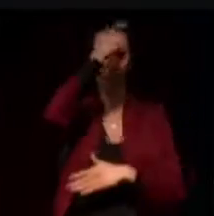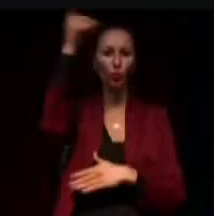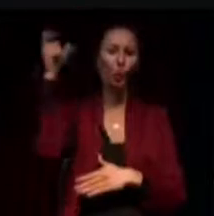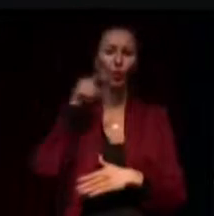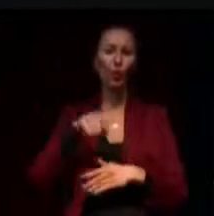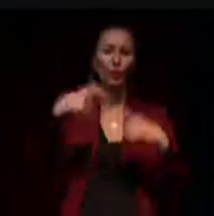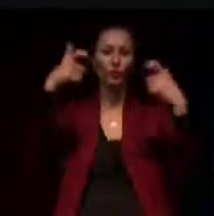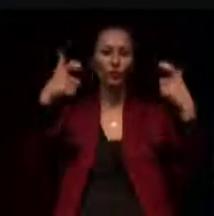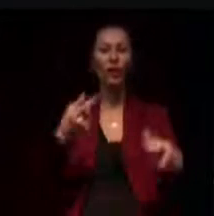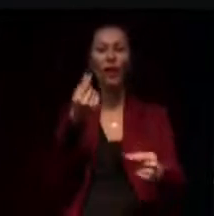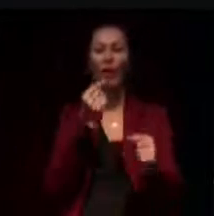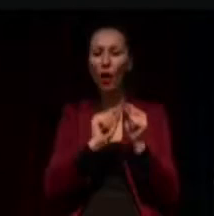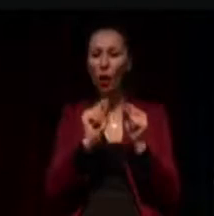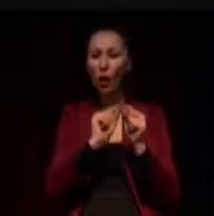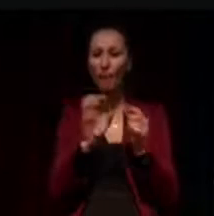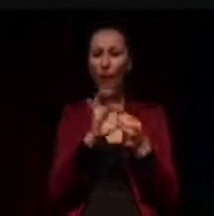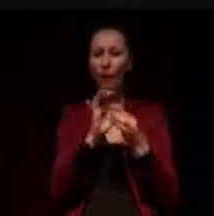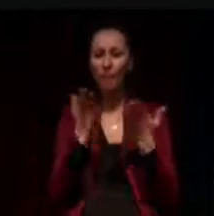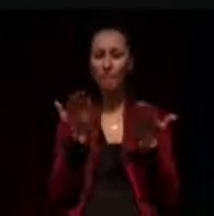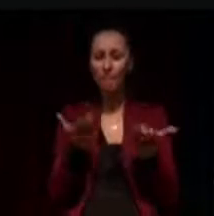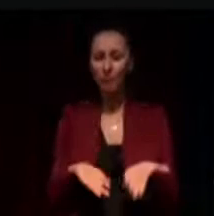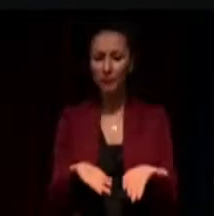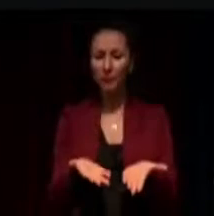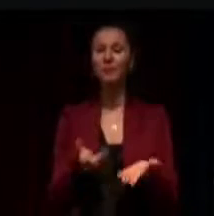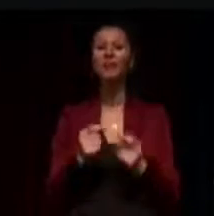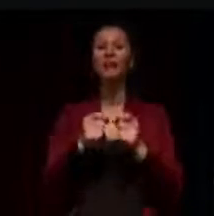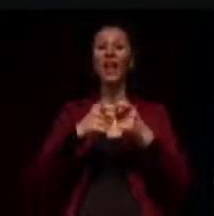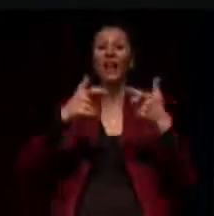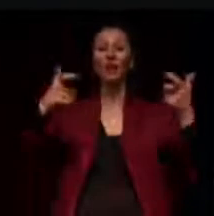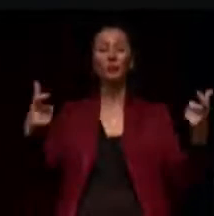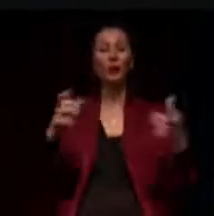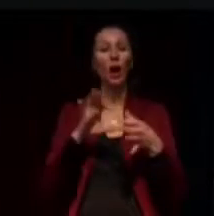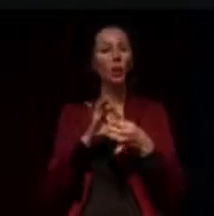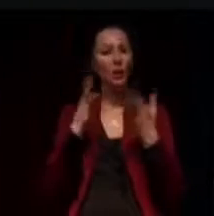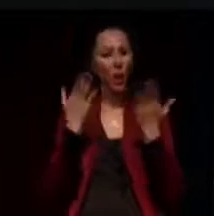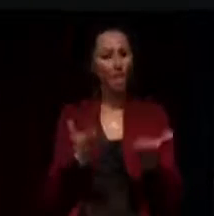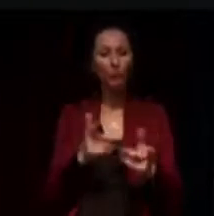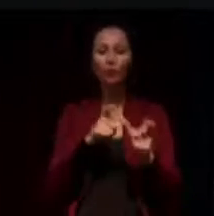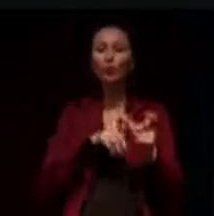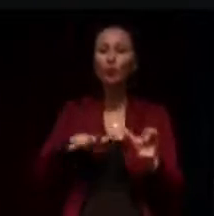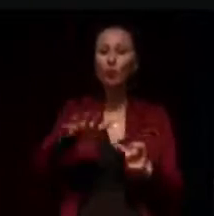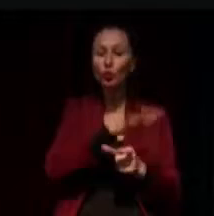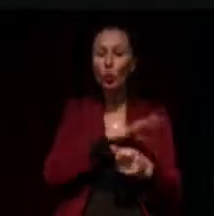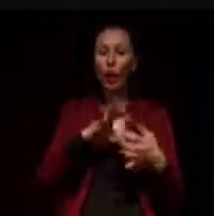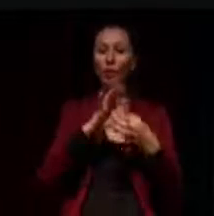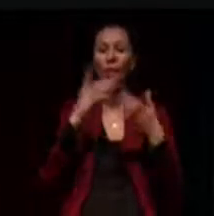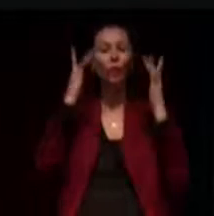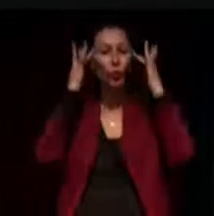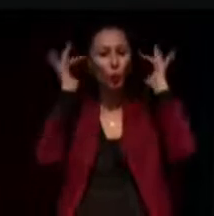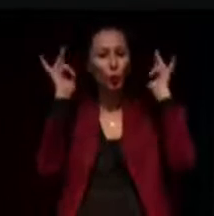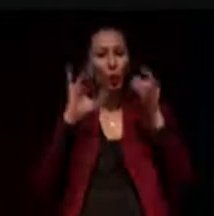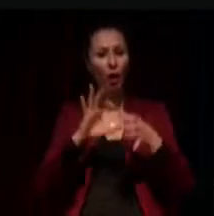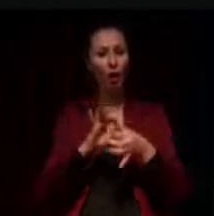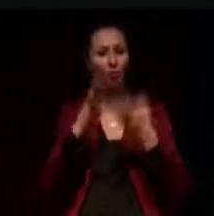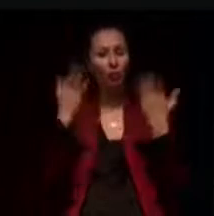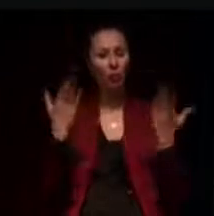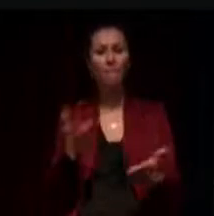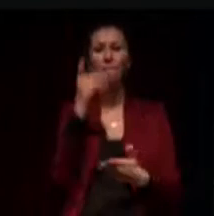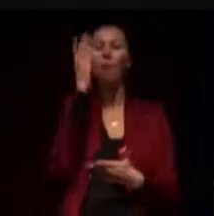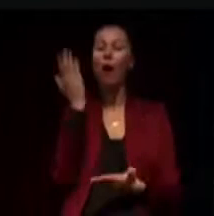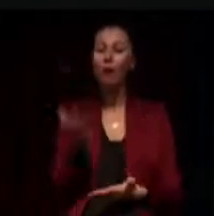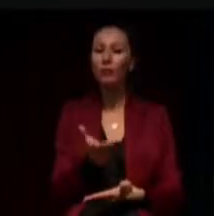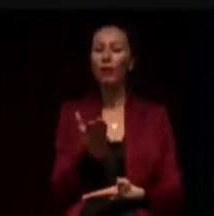bakımdan, ekonomik manada, gelişmişlik anlamında, sosyal anlamda, kültürel anlamda,